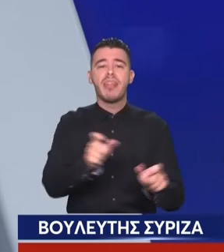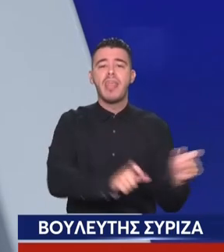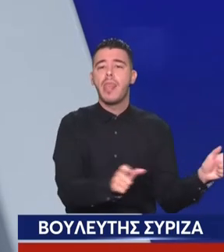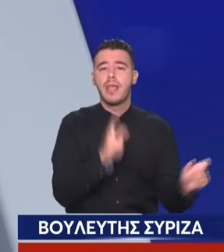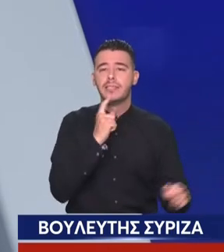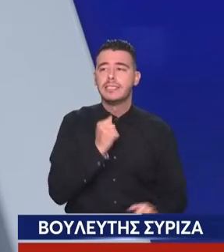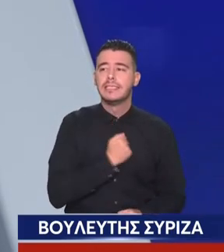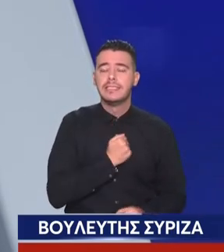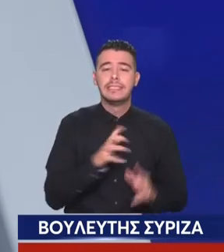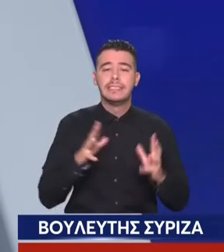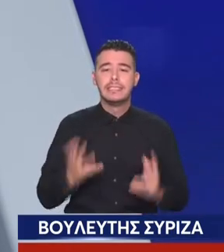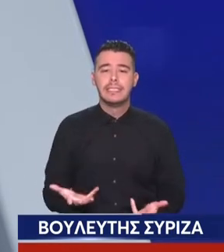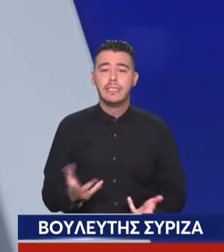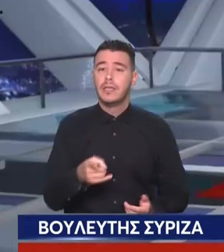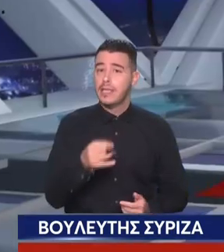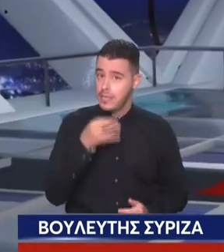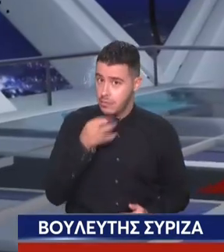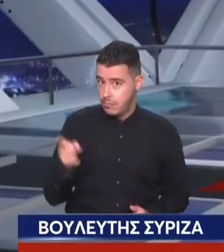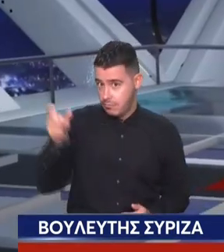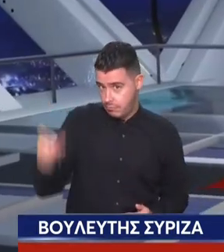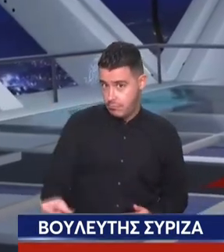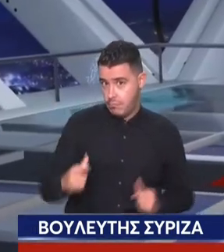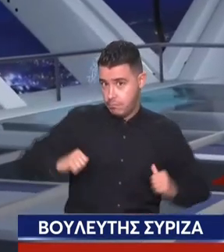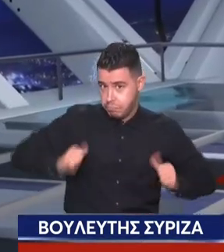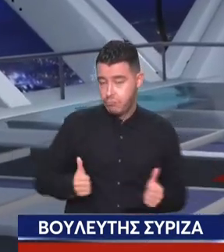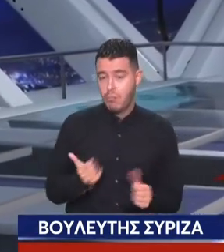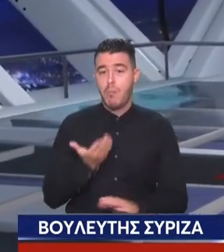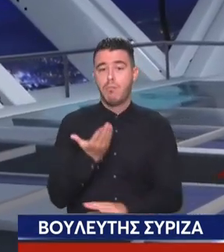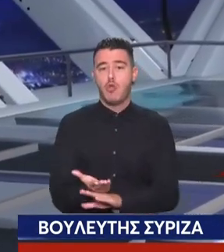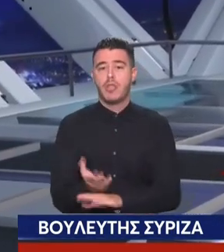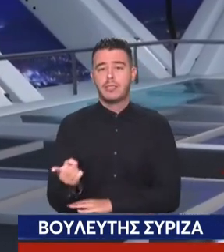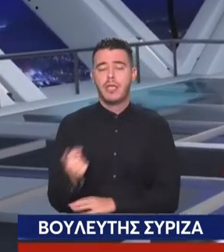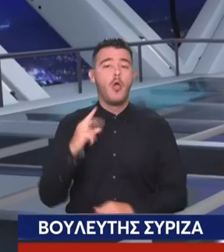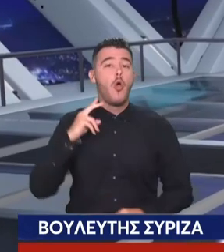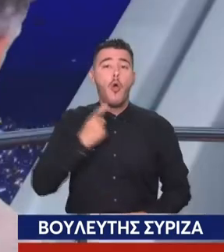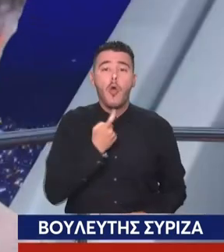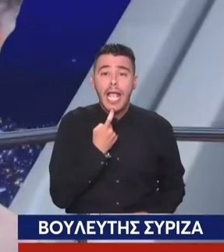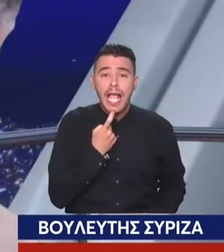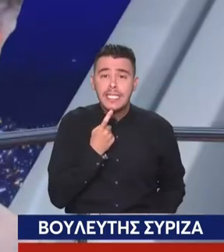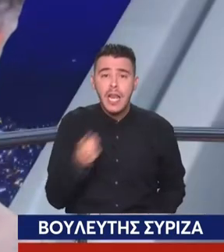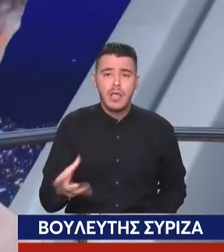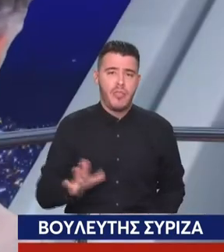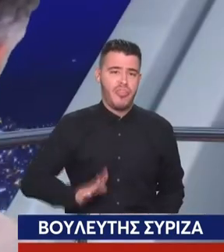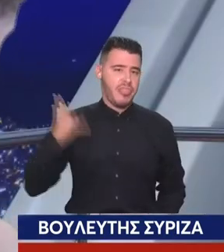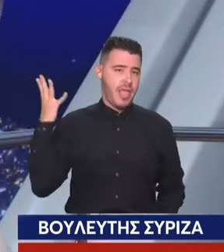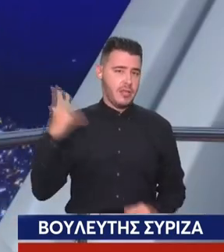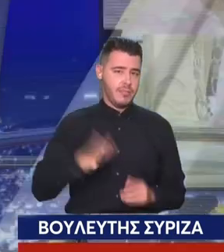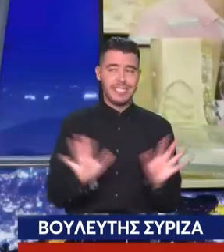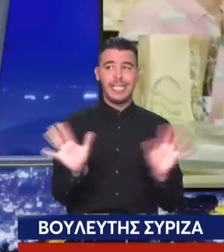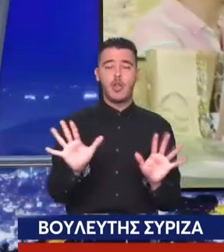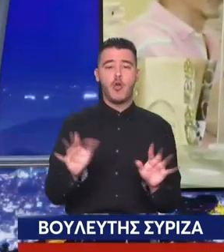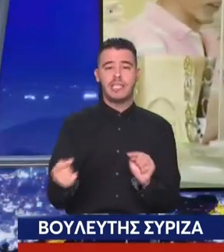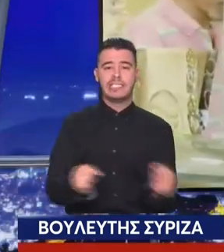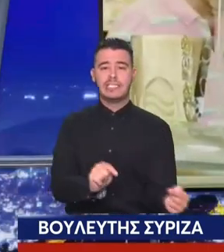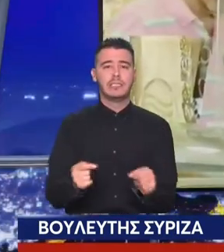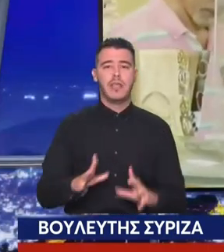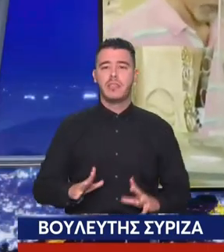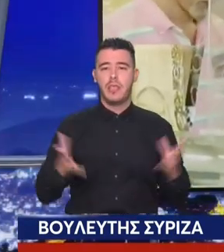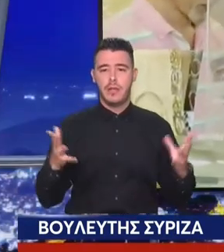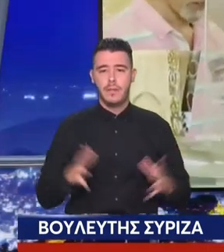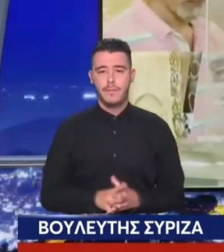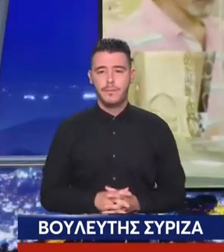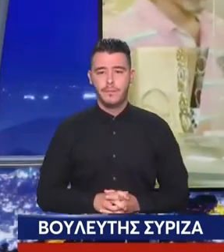Δεν έγινε λοιπόν, παρότι εσείς το βάλατε. Mm-hmm. Και δεν πείσατε και τον Κασελάκη να το κάνει με την Αξιόγλου, καταλαβαίνω. Κοιτάξτε, δεν είμαι άνθρωπος που δεν έχω